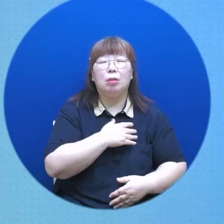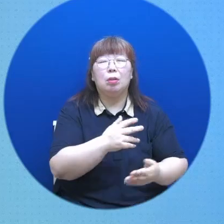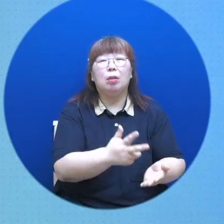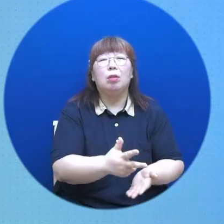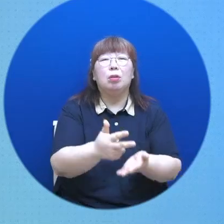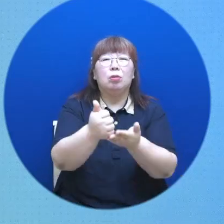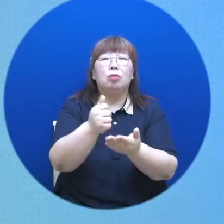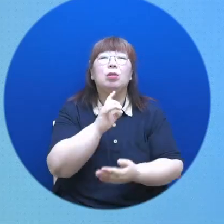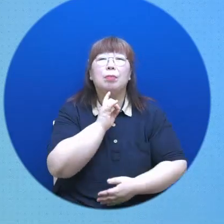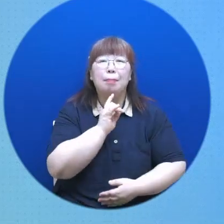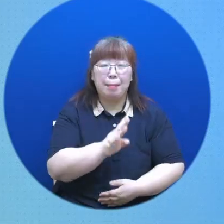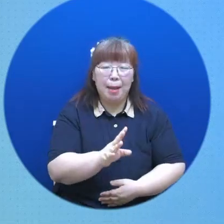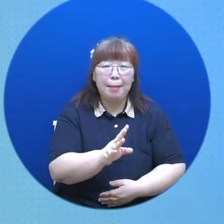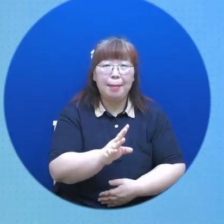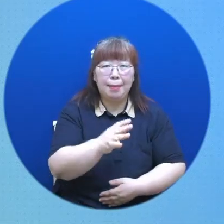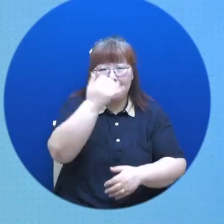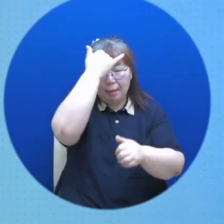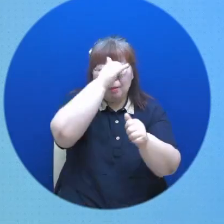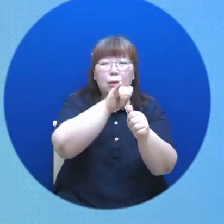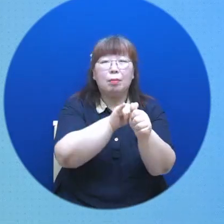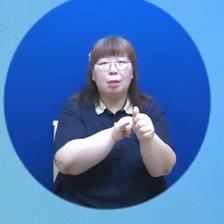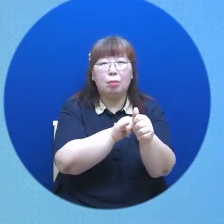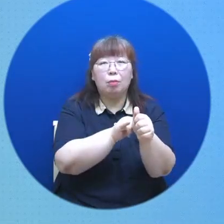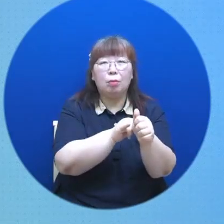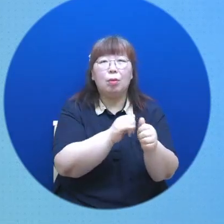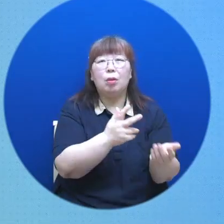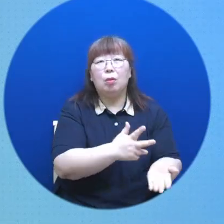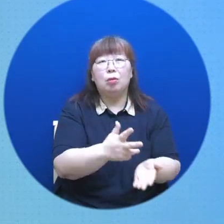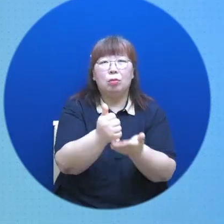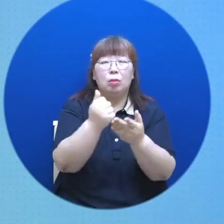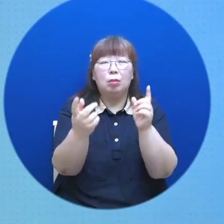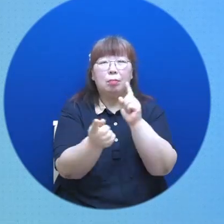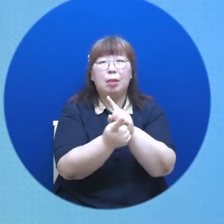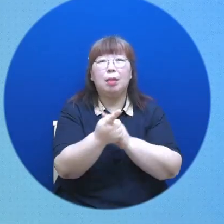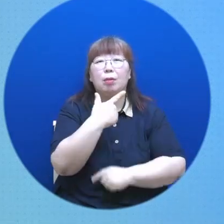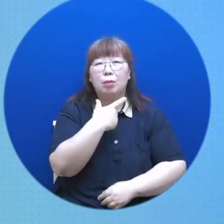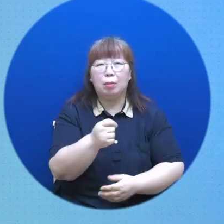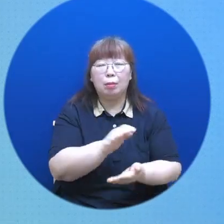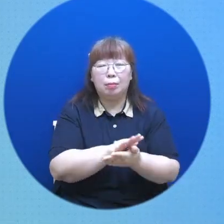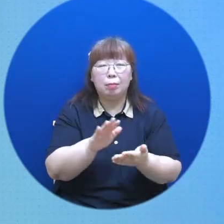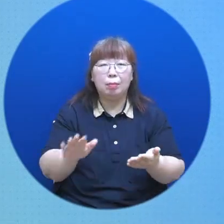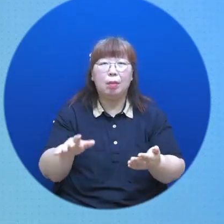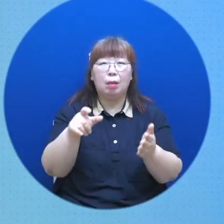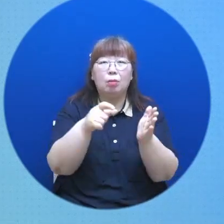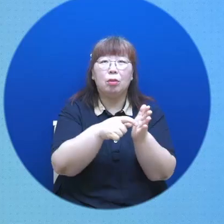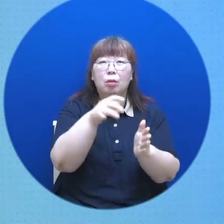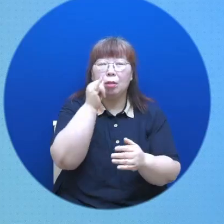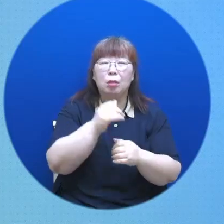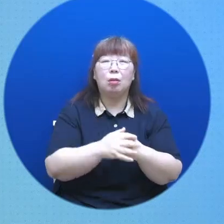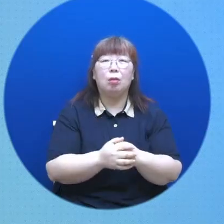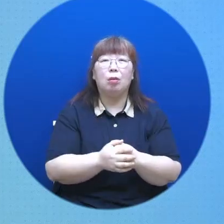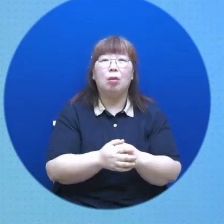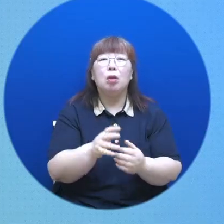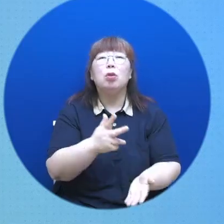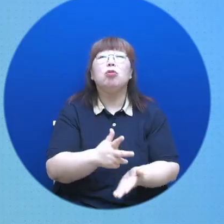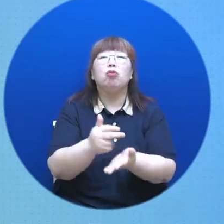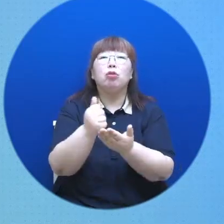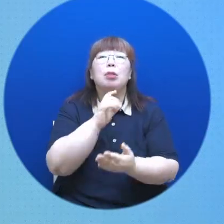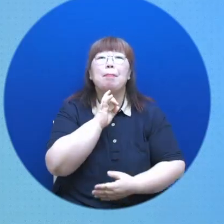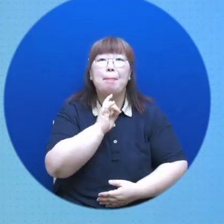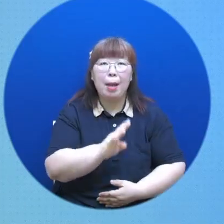주님만 섬기다가 주님 만나고 싶습니다. 주님, 저는